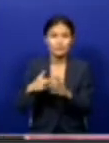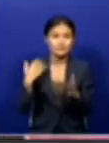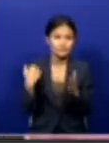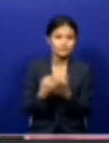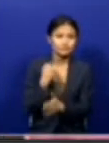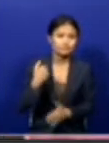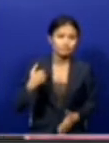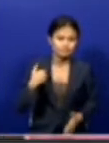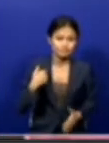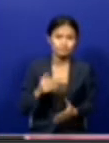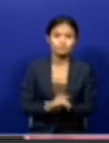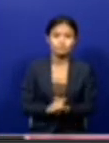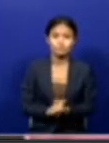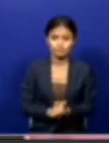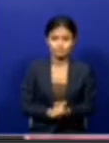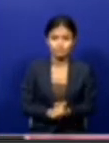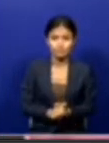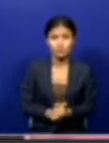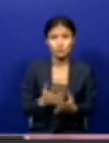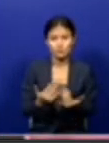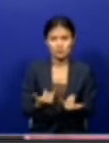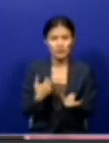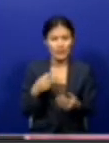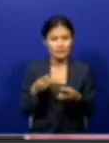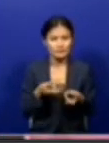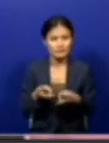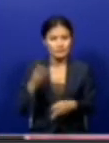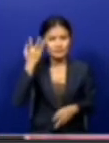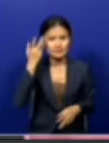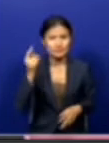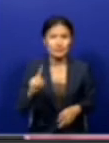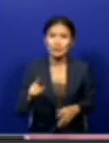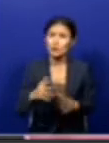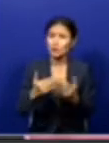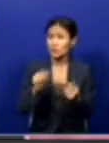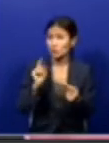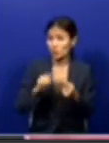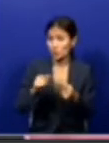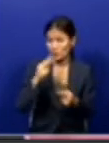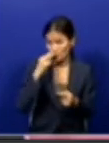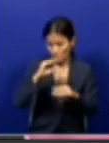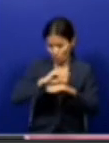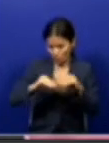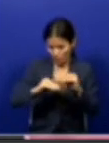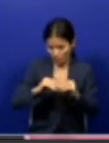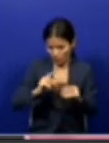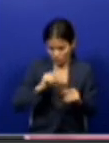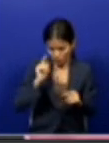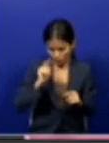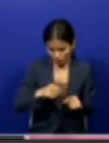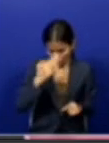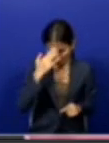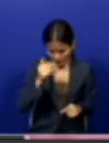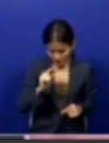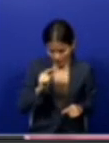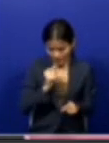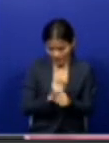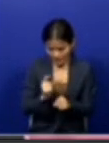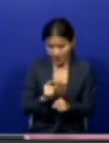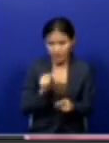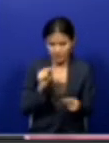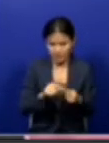ว่าทำอย่างไรนี่คือเป็นโครงสร้างพื้นฐานที่เขาจะนับ1นับ2นับ3ต่อยอดไปได้นะครับก็คือเนี่ยคือแ